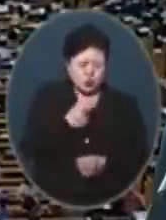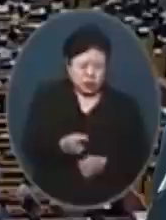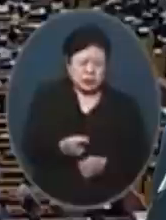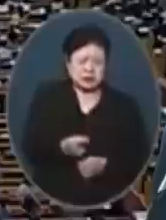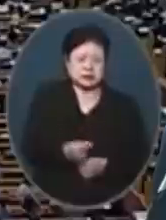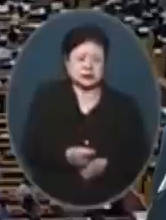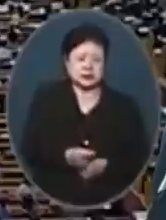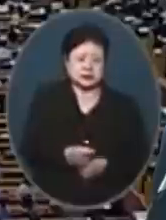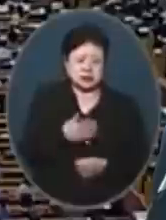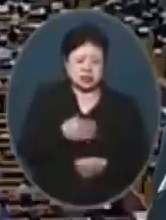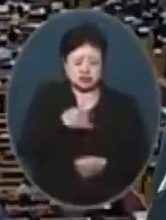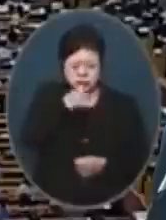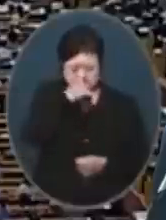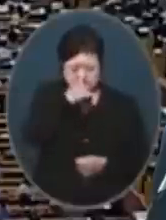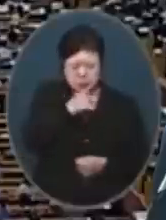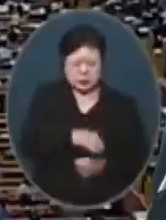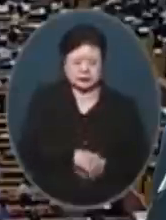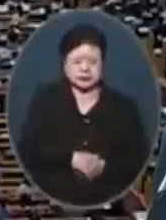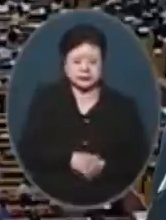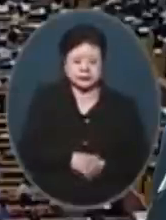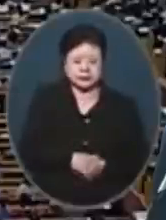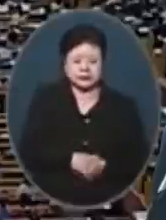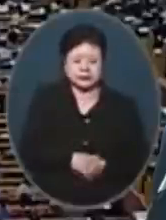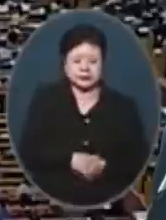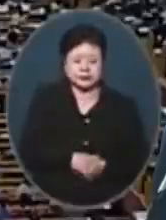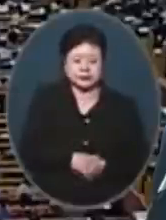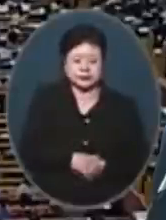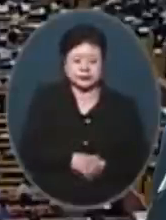사실을 보여주신 것입니다.